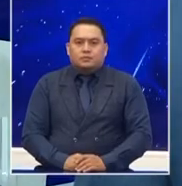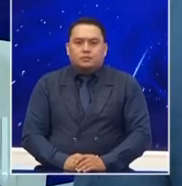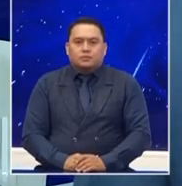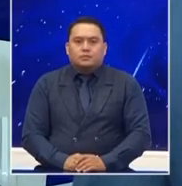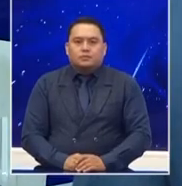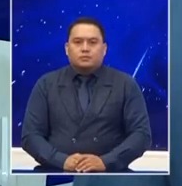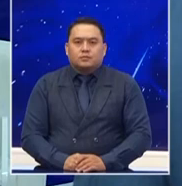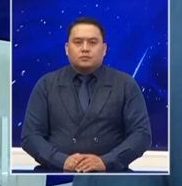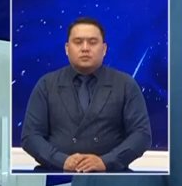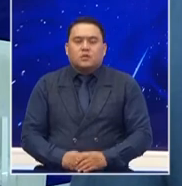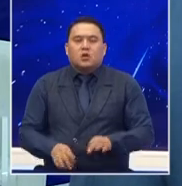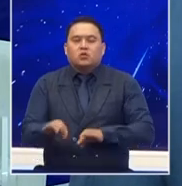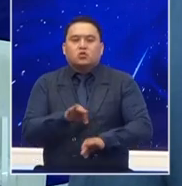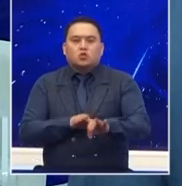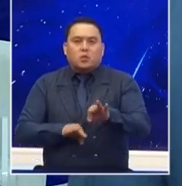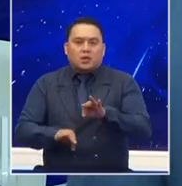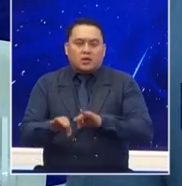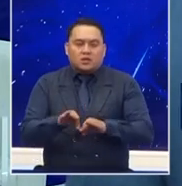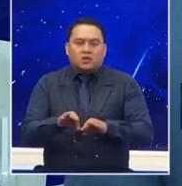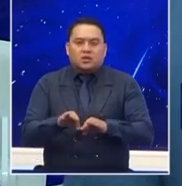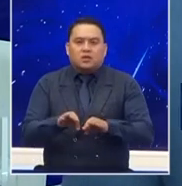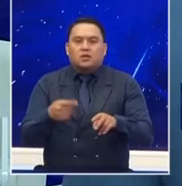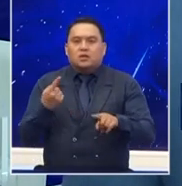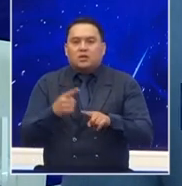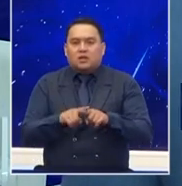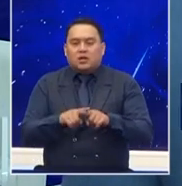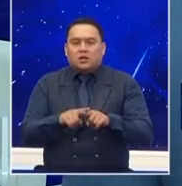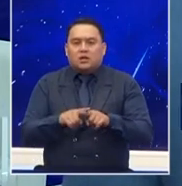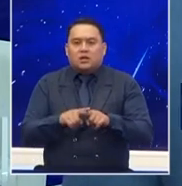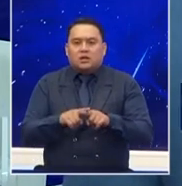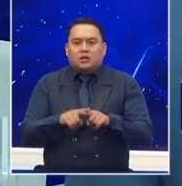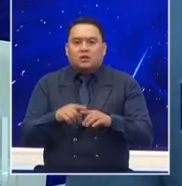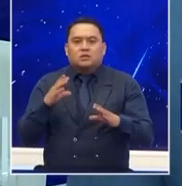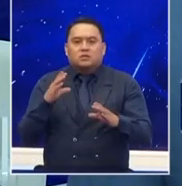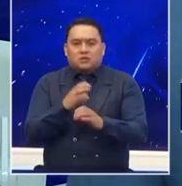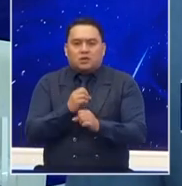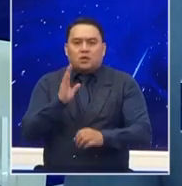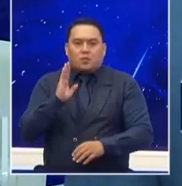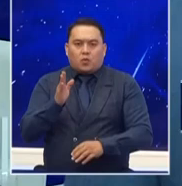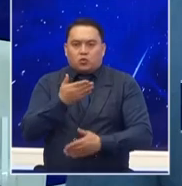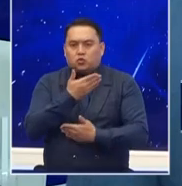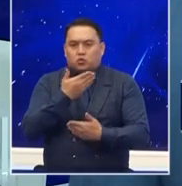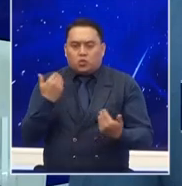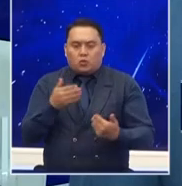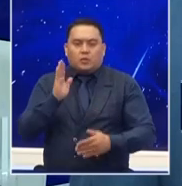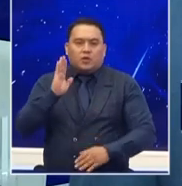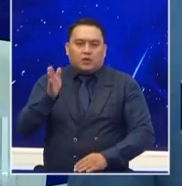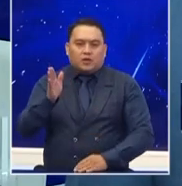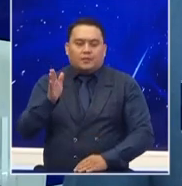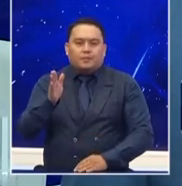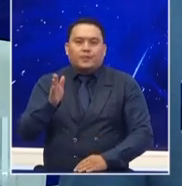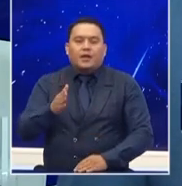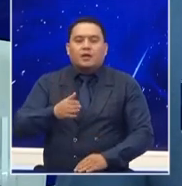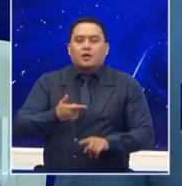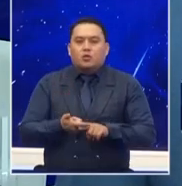Жасап жатқан жобаларда бұдан былай техникалық ақаулар азаяды. Мүлдем жоққа шығарамыз. Себебі ол